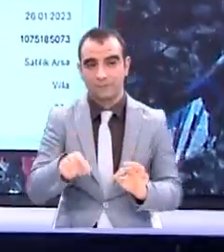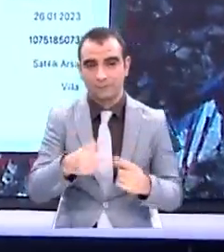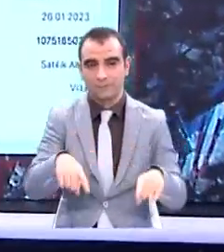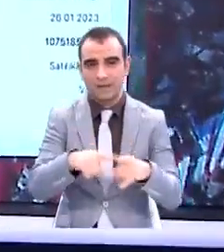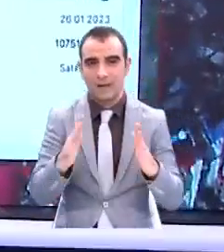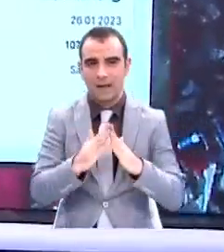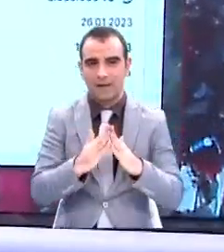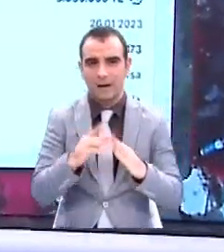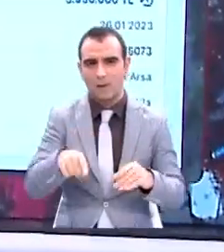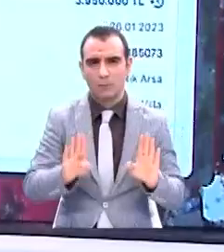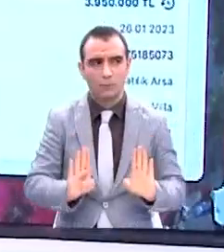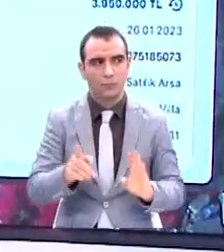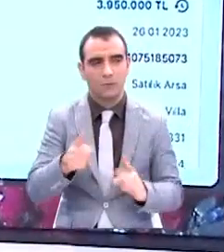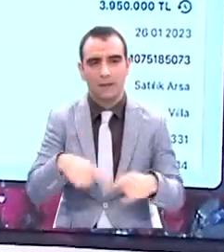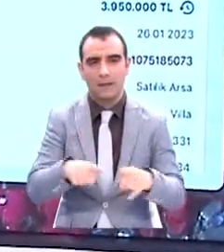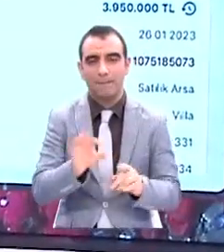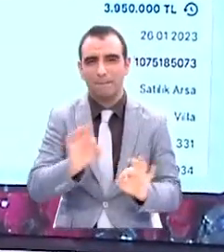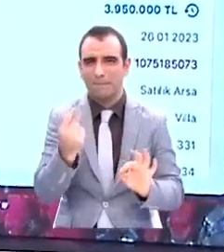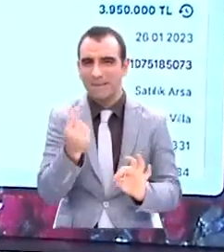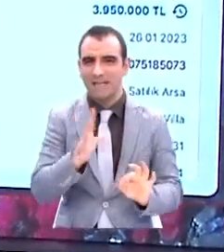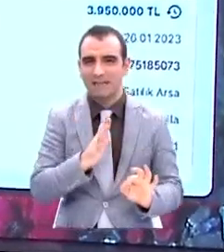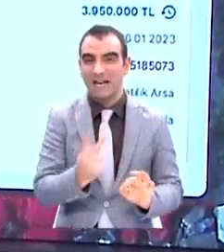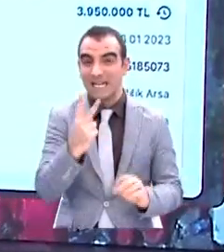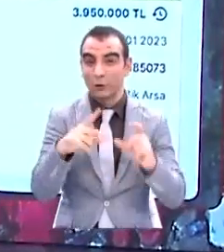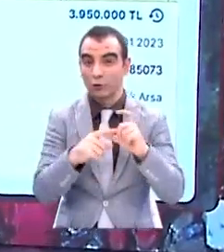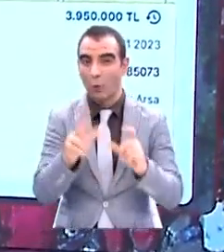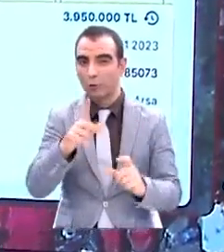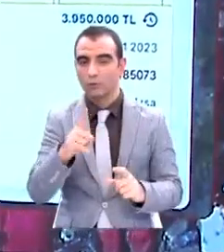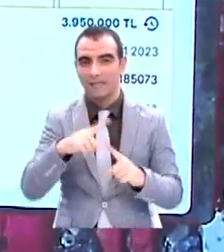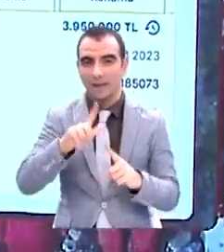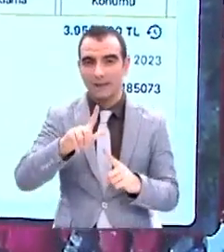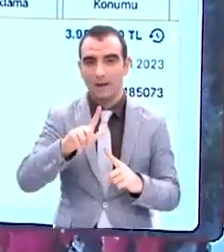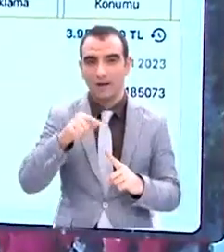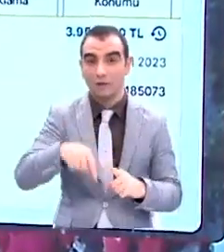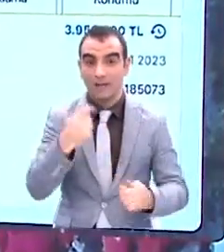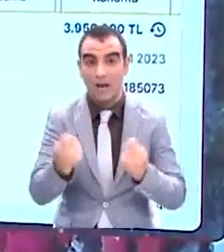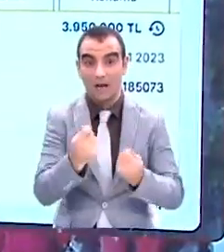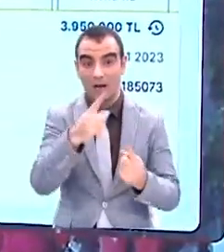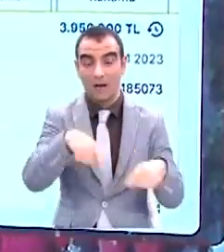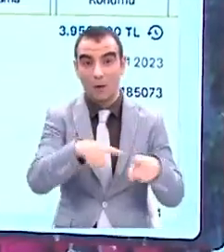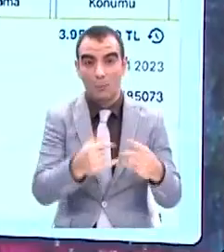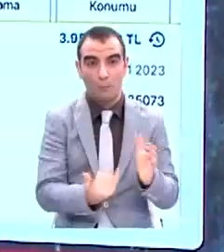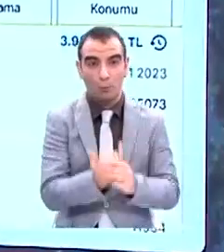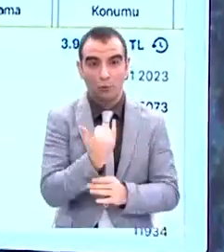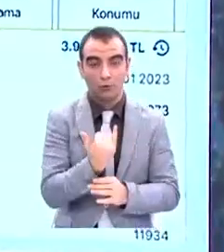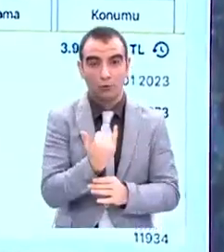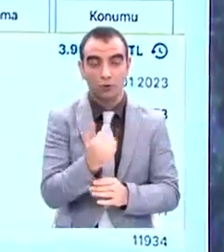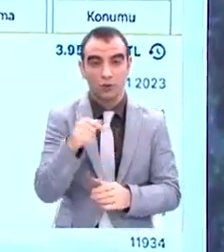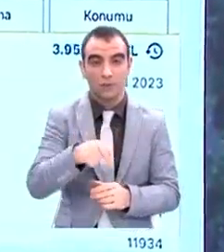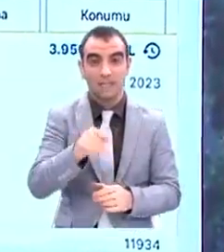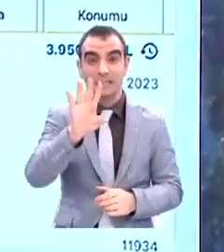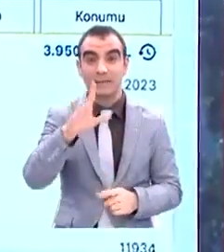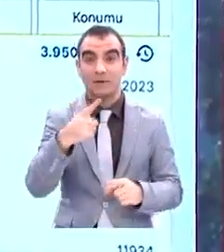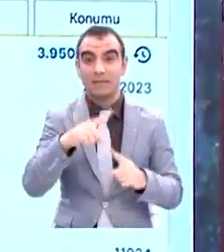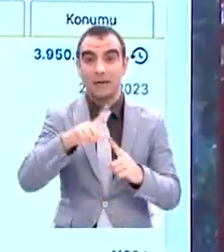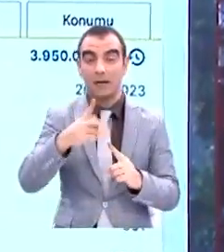evler Bunlar belli fiyatları var önce 7 Şubat'ta 30 bin liraydı eşyasız 31 bakınız şu anda 45